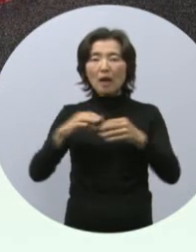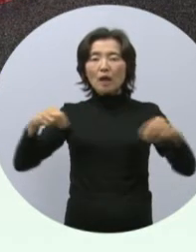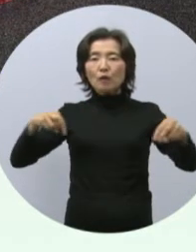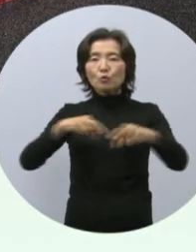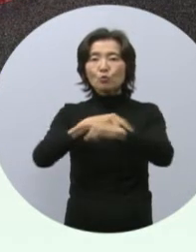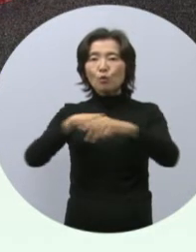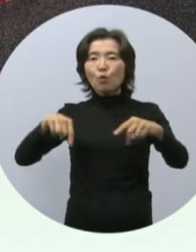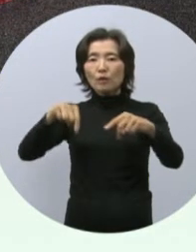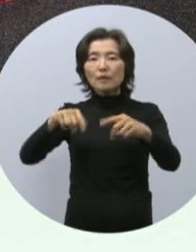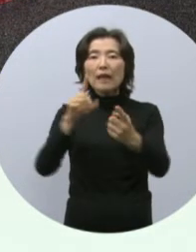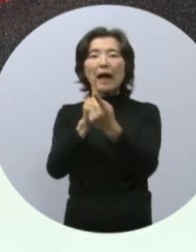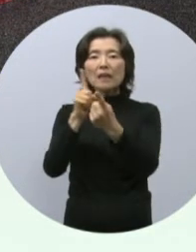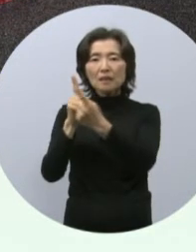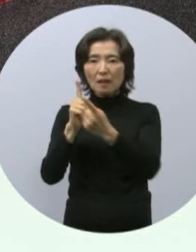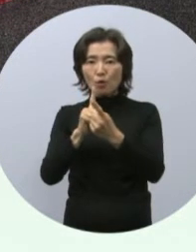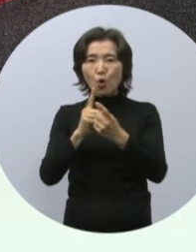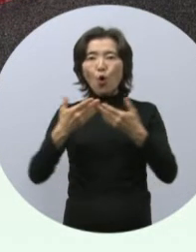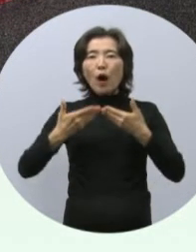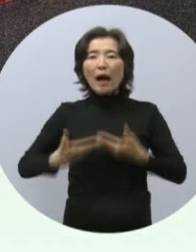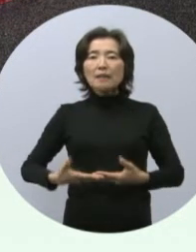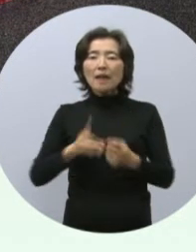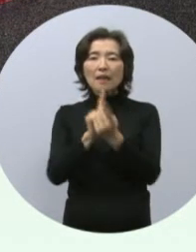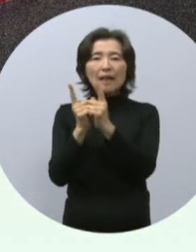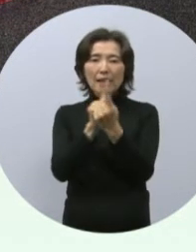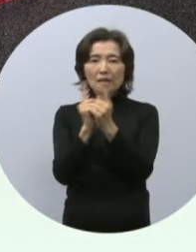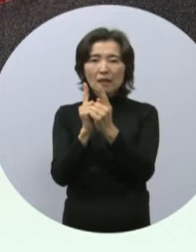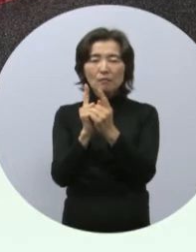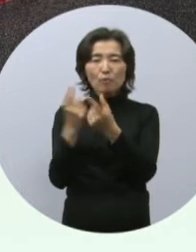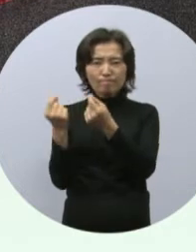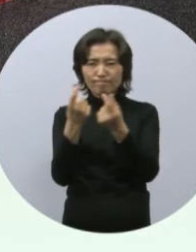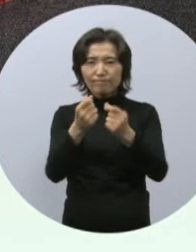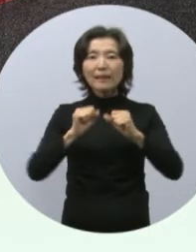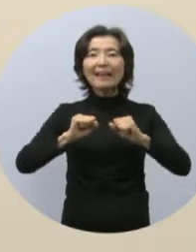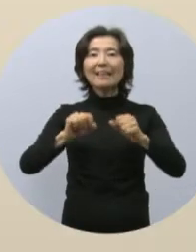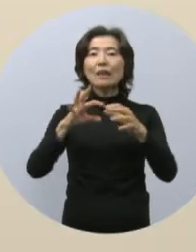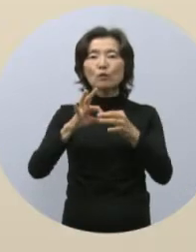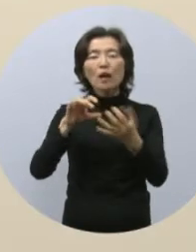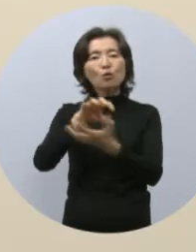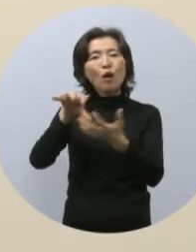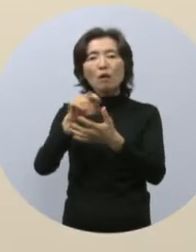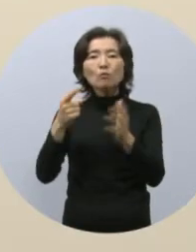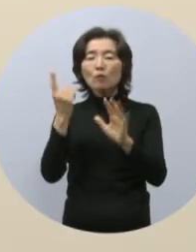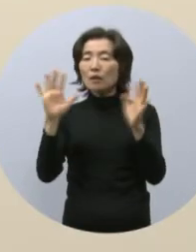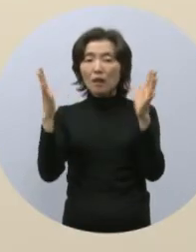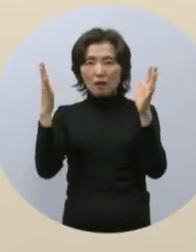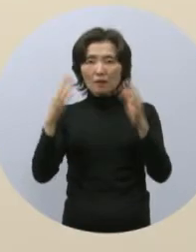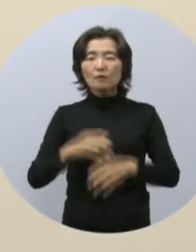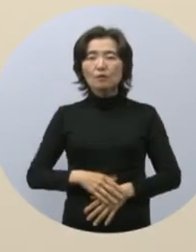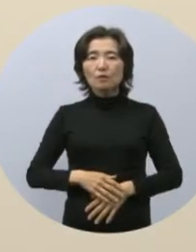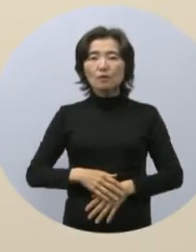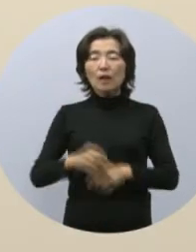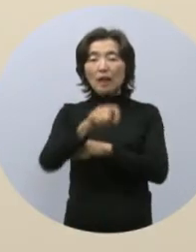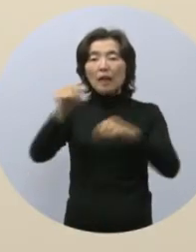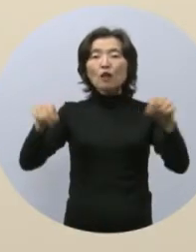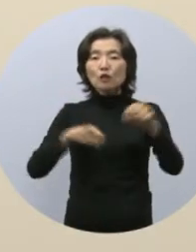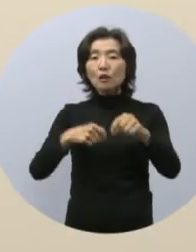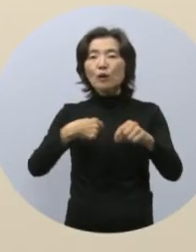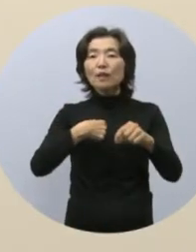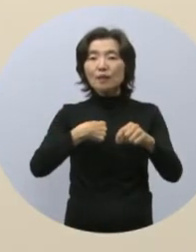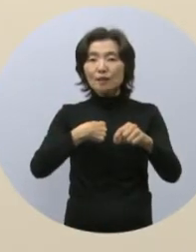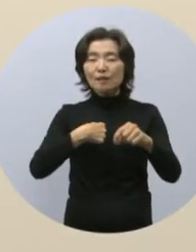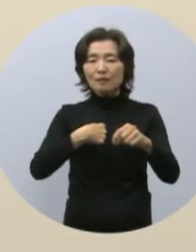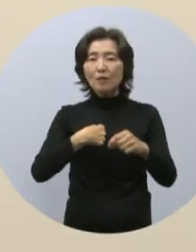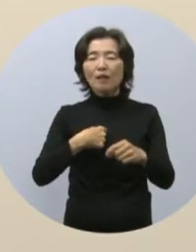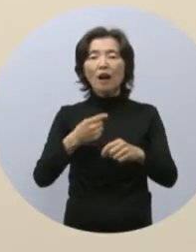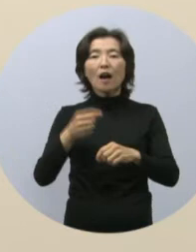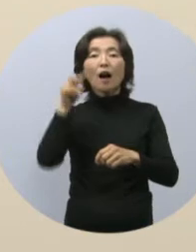策もきちっとされてたということで、まあ、トラブルは聞きませんでした。で、私の方で逆に見やすくなり感謝され